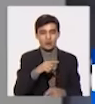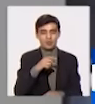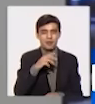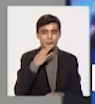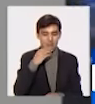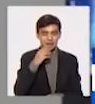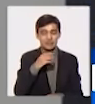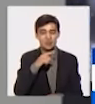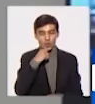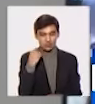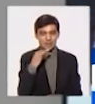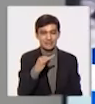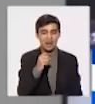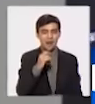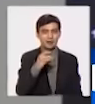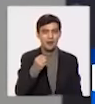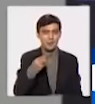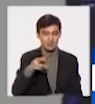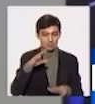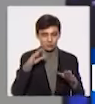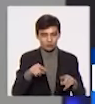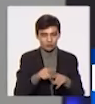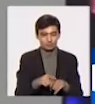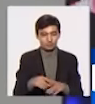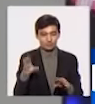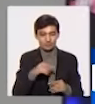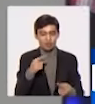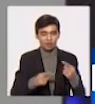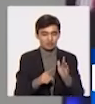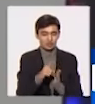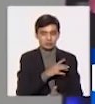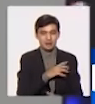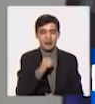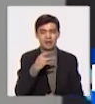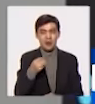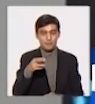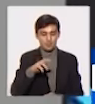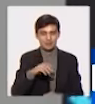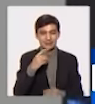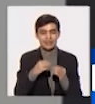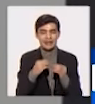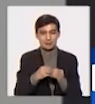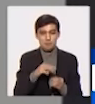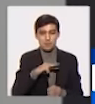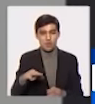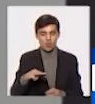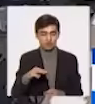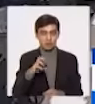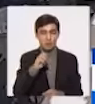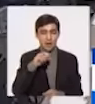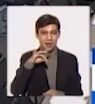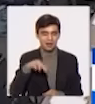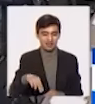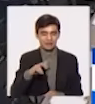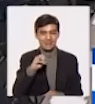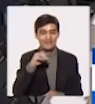Сауд Арабиясы. Алғашқы екі алпауыт бұрыннан бір-біріне қырын қарайды. Ал Сауд Арабиясы күніне 10 миллион баррельді өндіретін мұнай ел. Венада